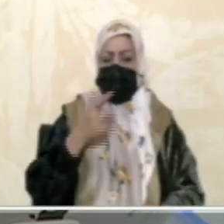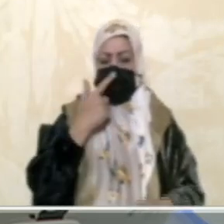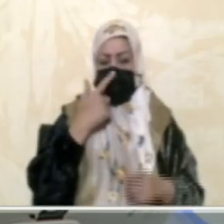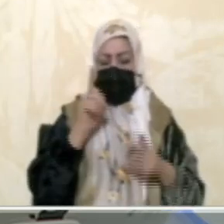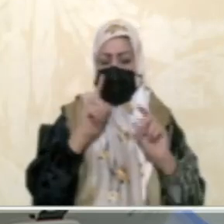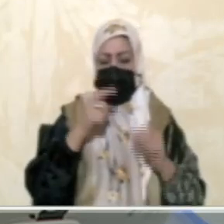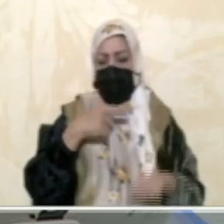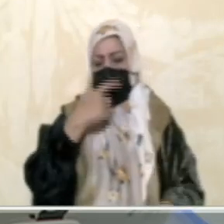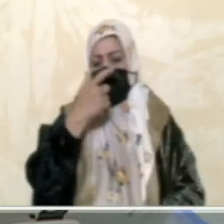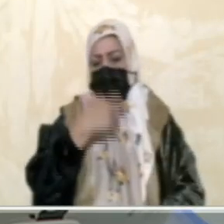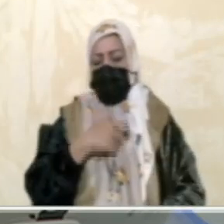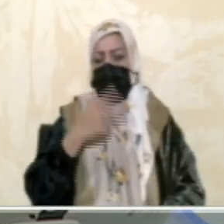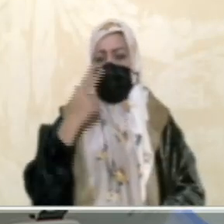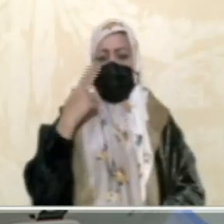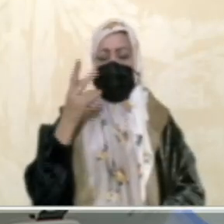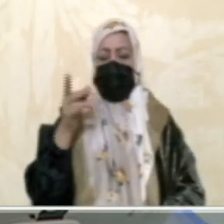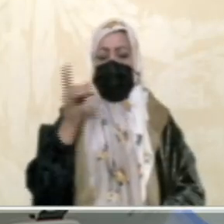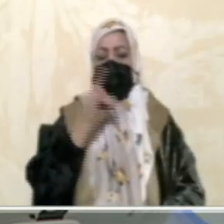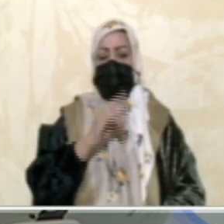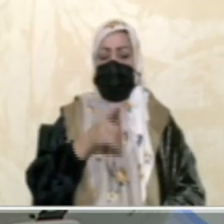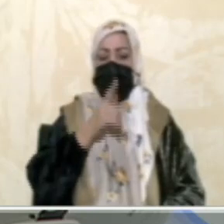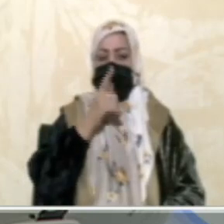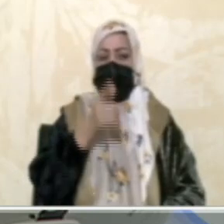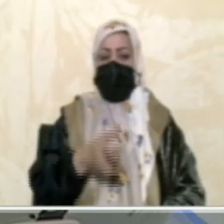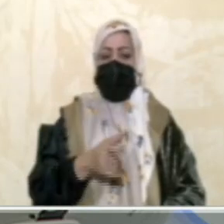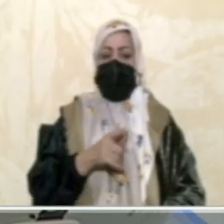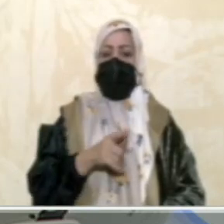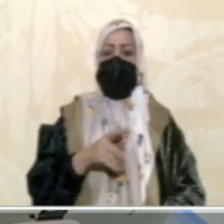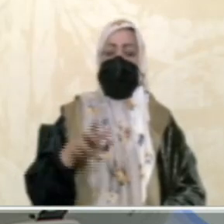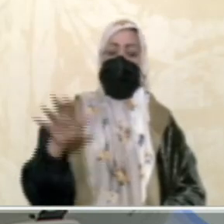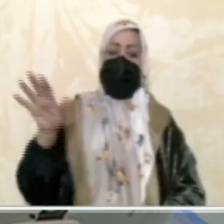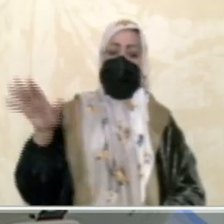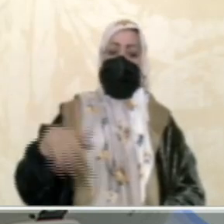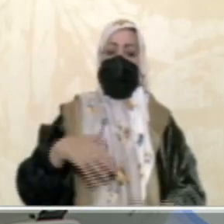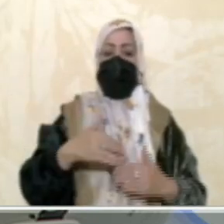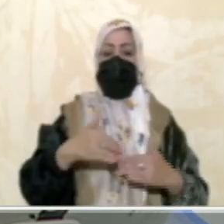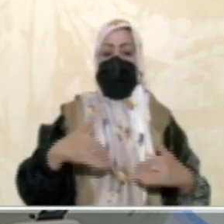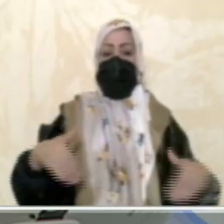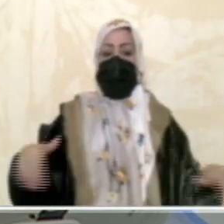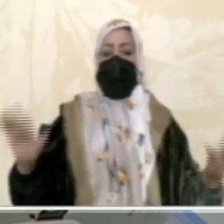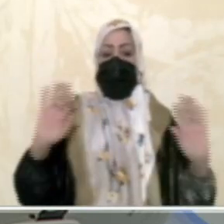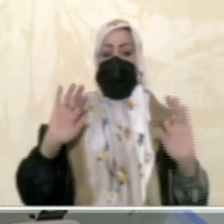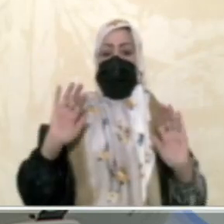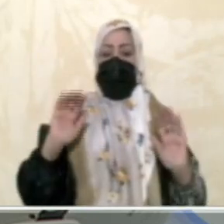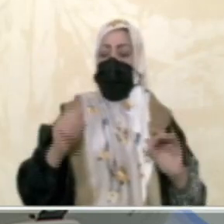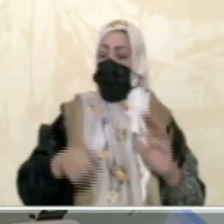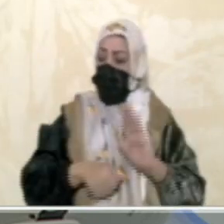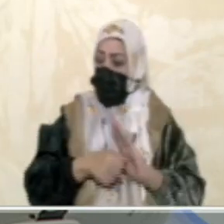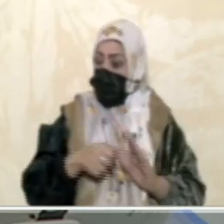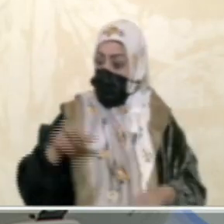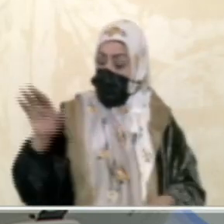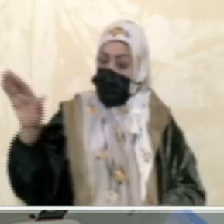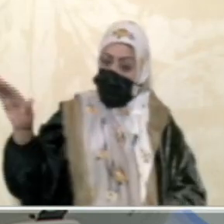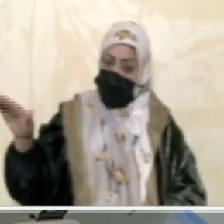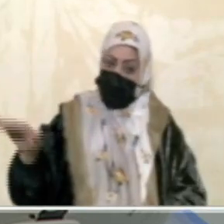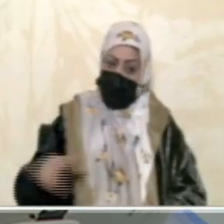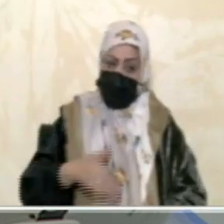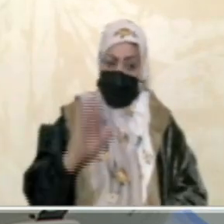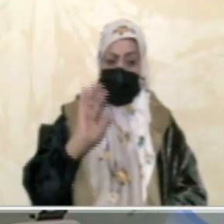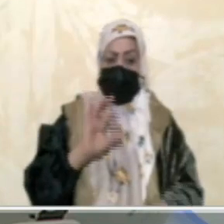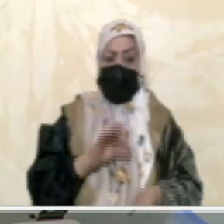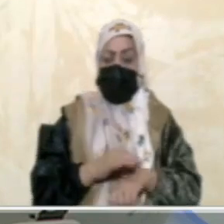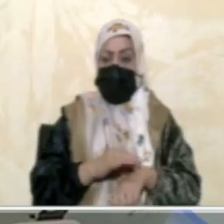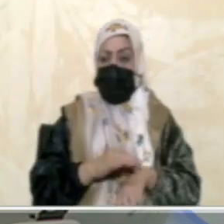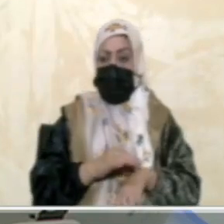يتمون الصف الاول فالاول يعني الاصل ان الانسان اذا ورد الى اذا جاء الى المسجد